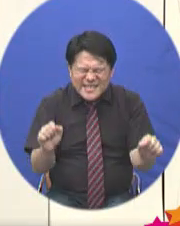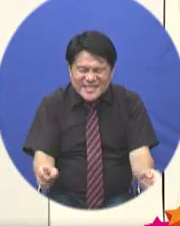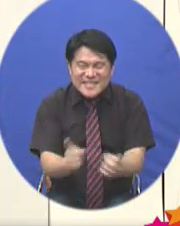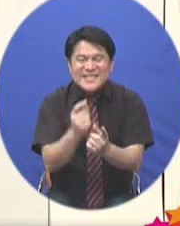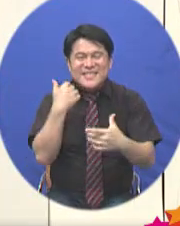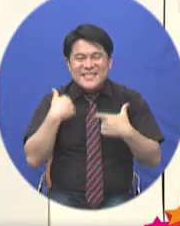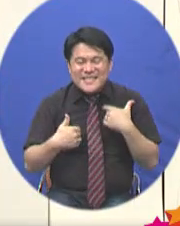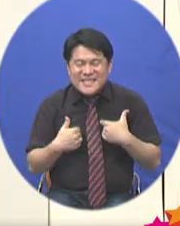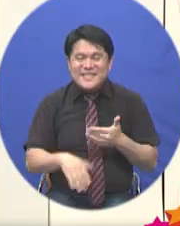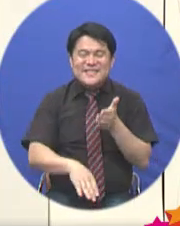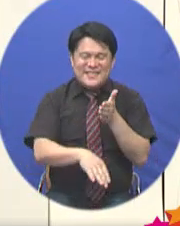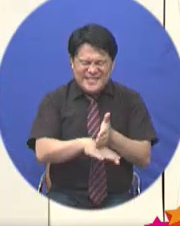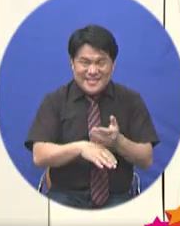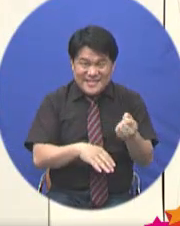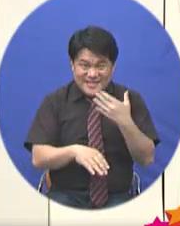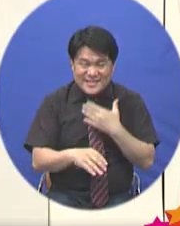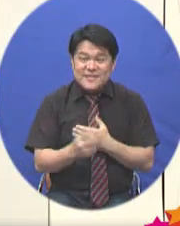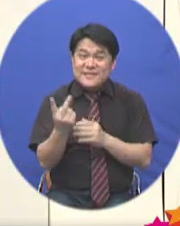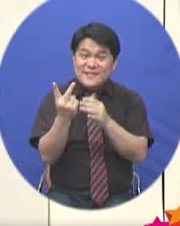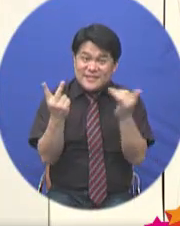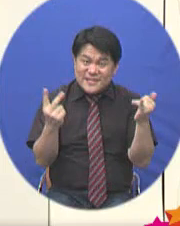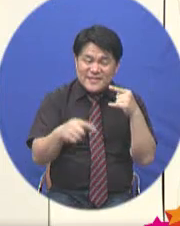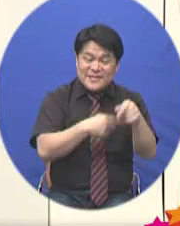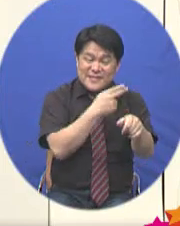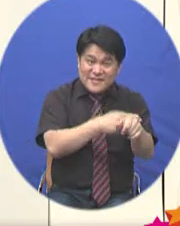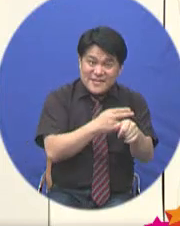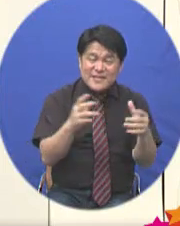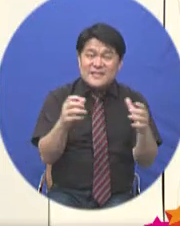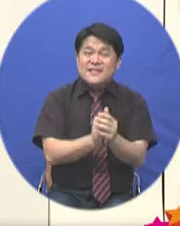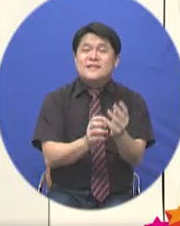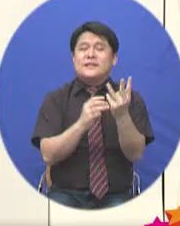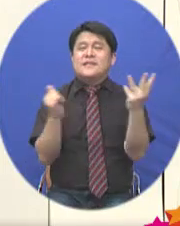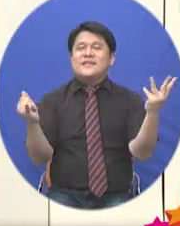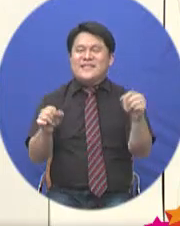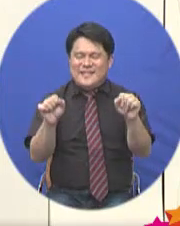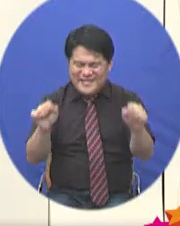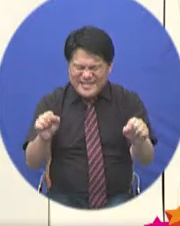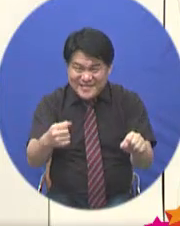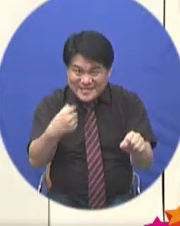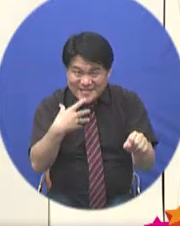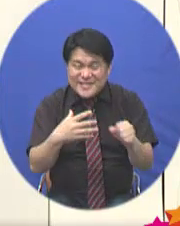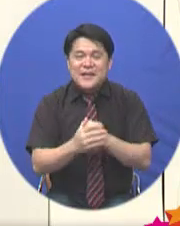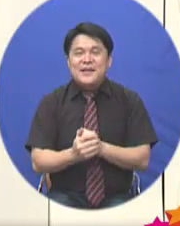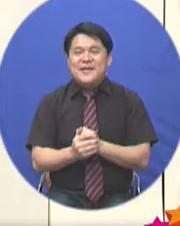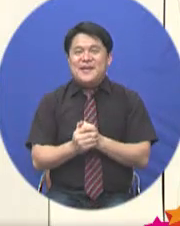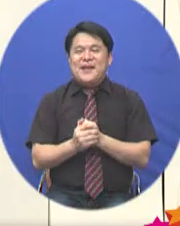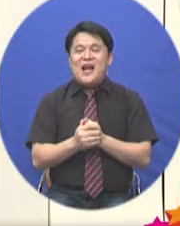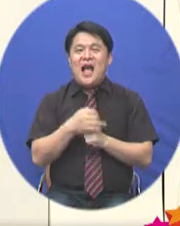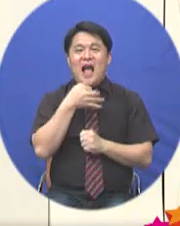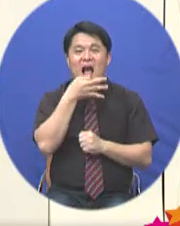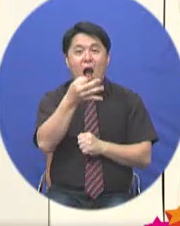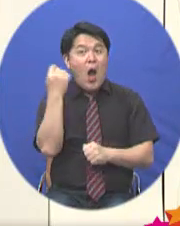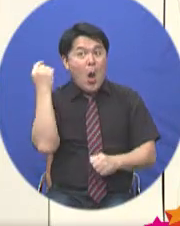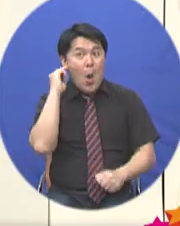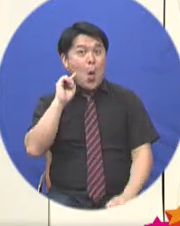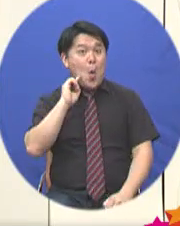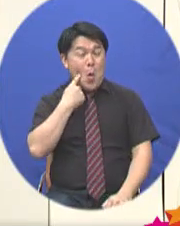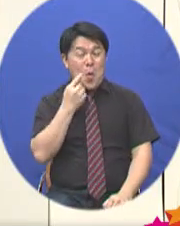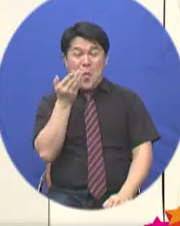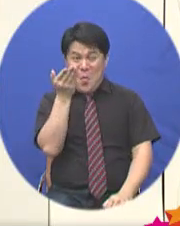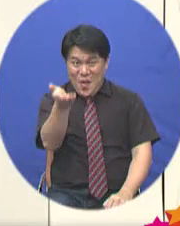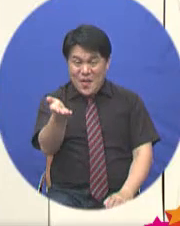예, 감사합니다. 네. 두 분, 수아 선생님 세 분, 아이고, 안녕하십니까. 아이고, 아유. 목소리가 너무 예쁘세요.